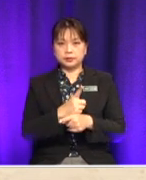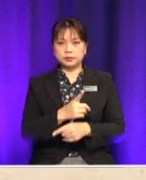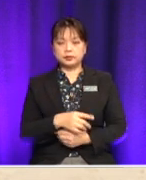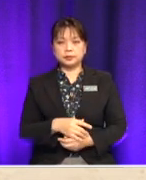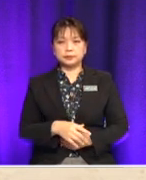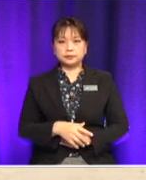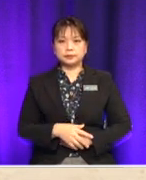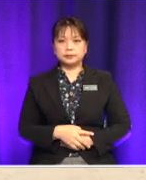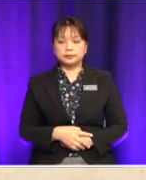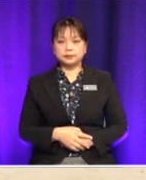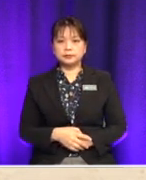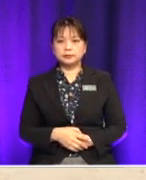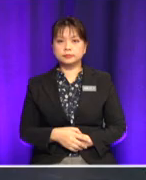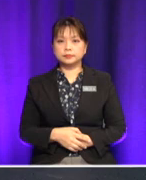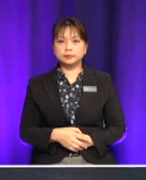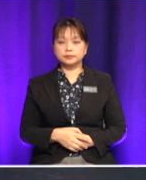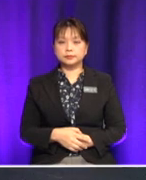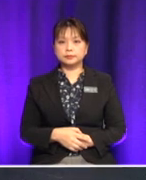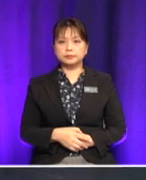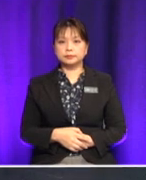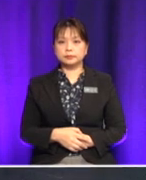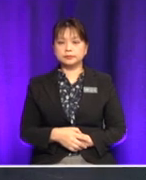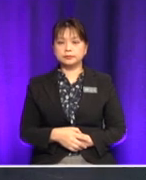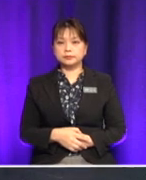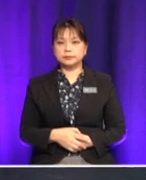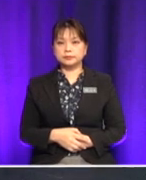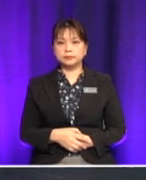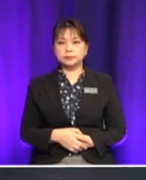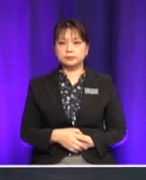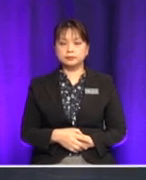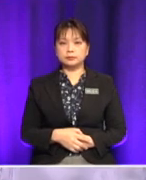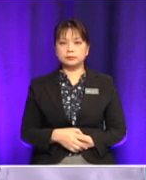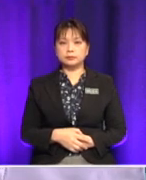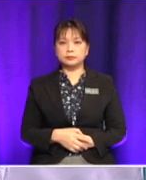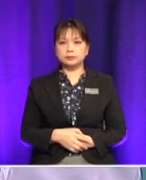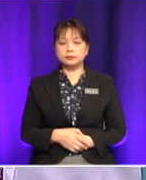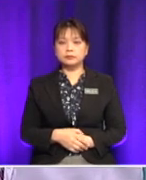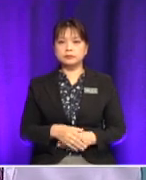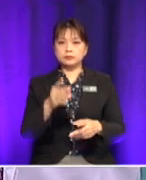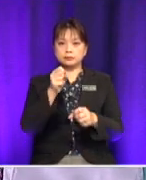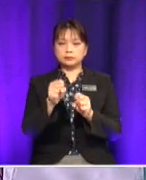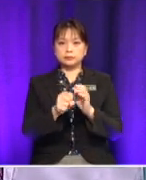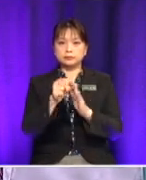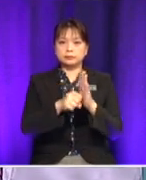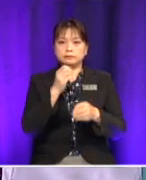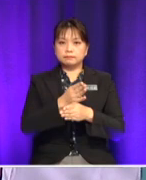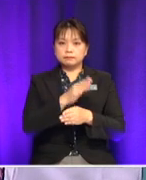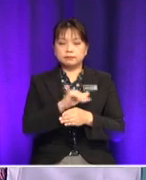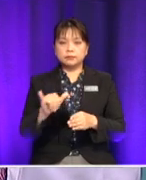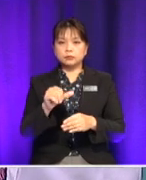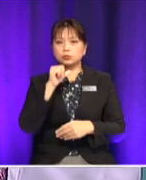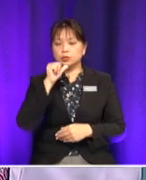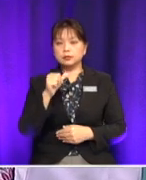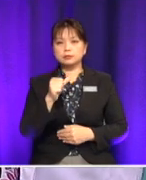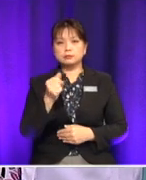jadi ini pengendali yang pertama untuk murid tingkatan satu ada Mega tapi sebenarnya bukannya benda yang yang asing